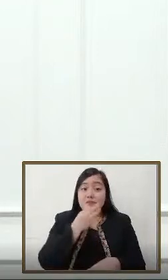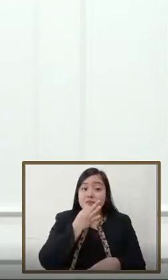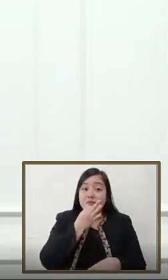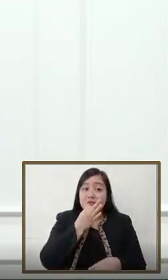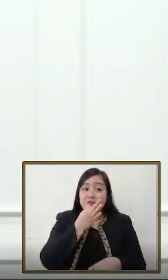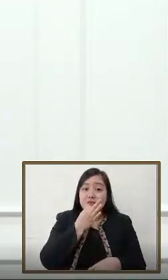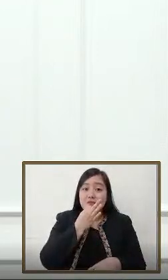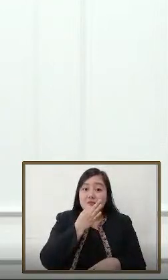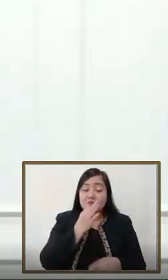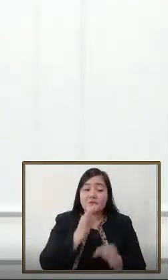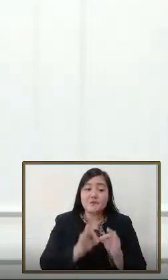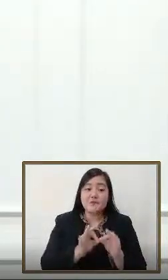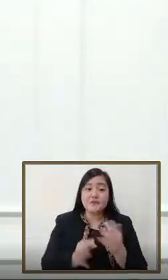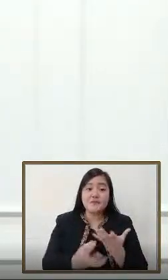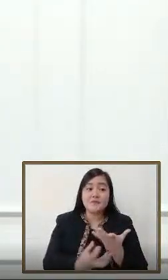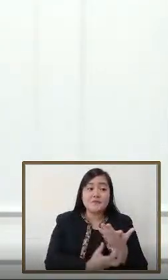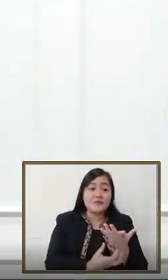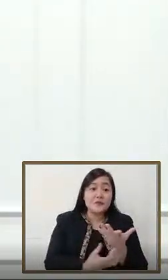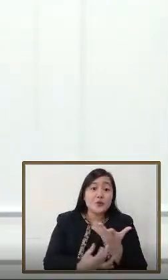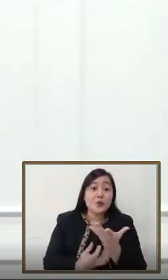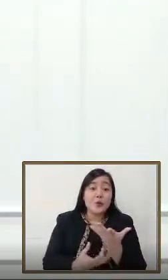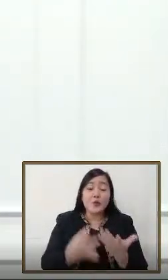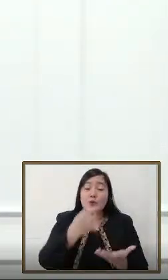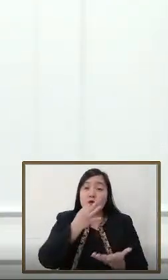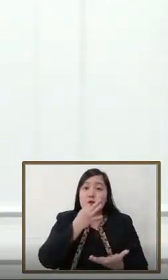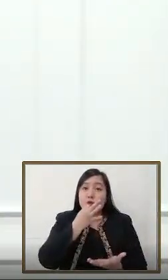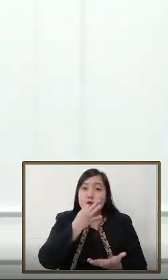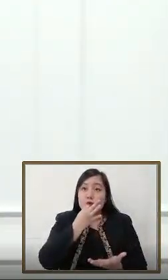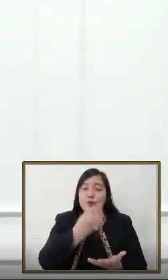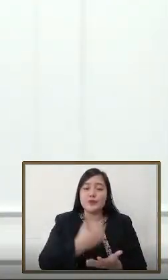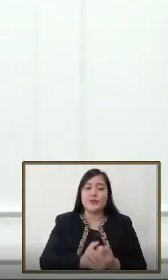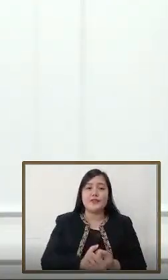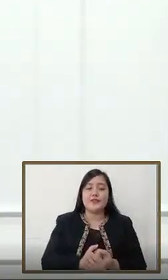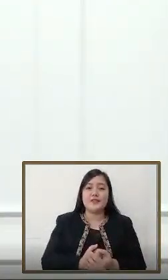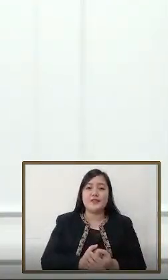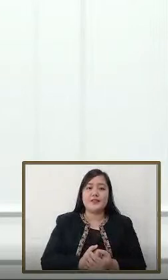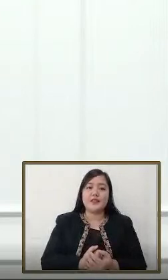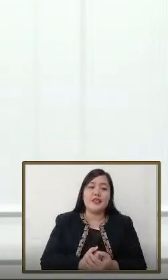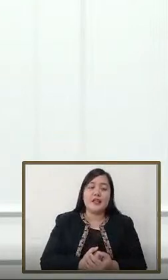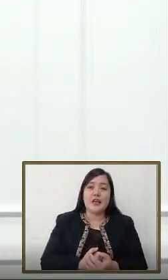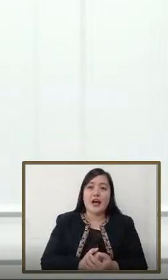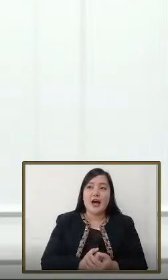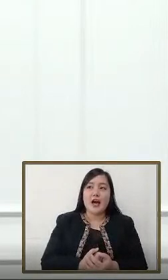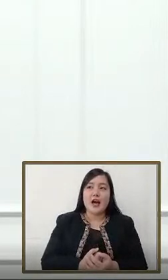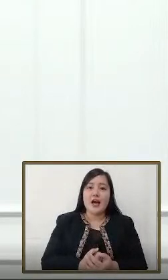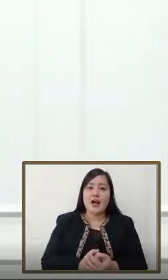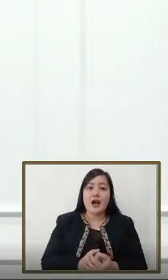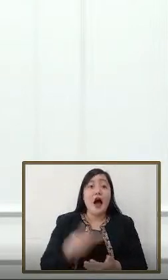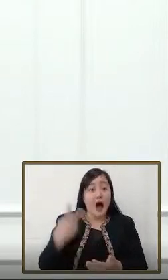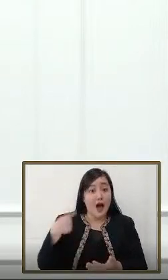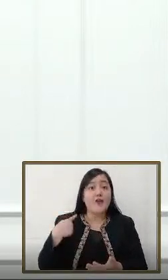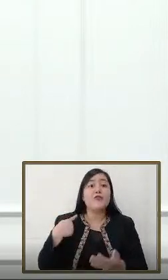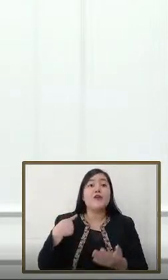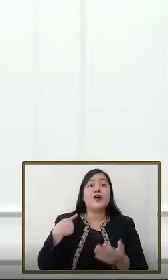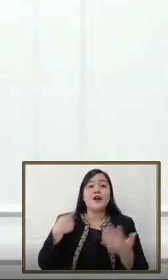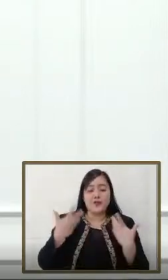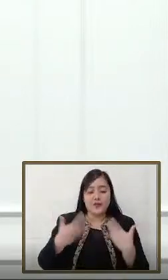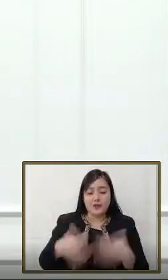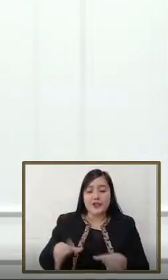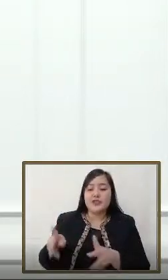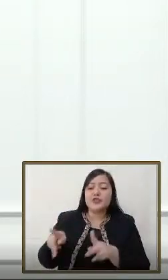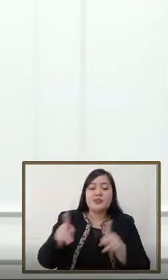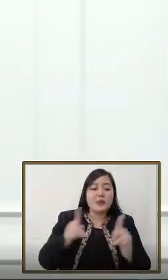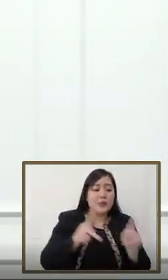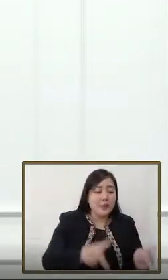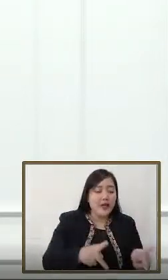ka lang pagpipili ang mga putahe. Ha? Huh? Nandiyan na eh. Sinusubo na lang